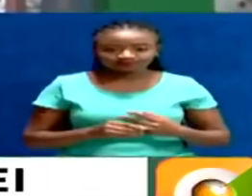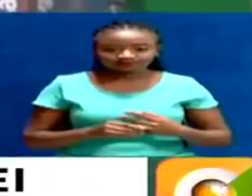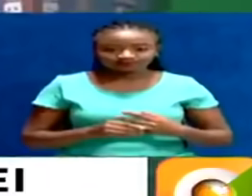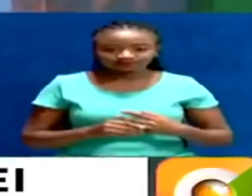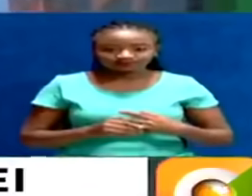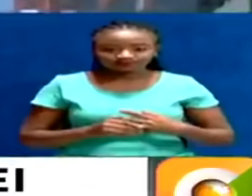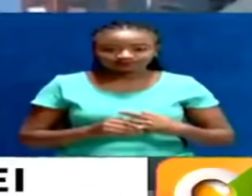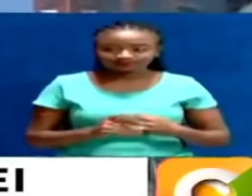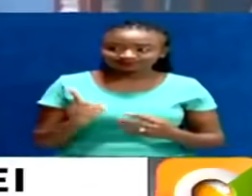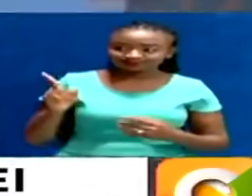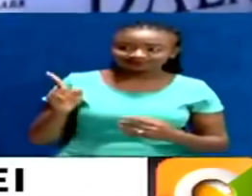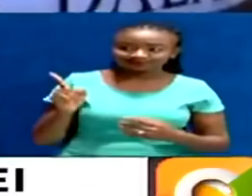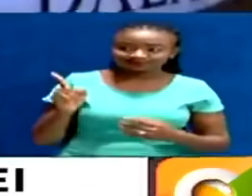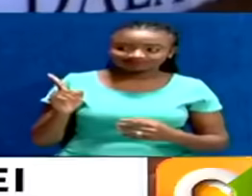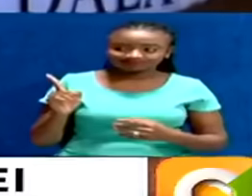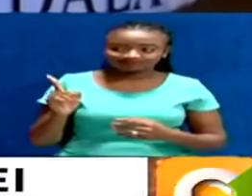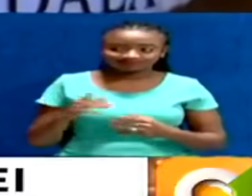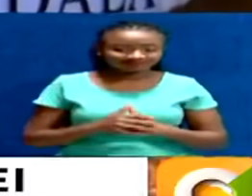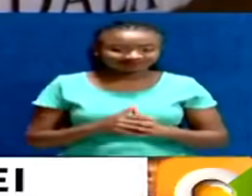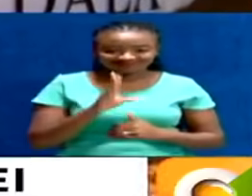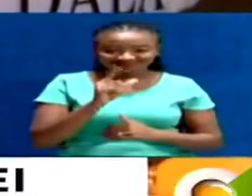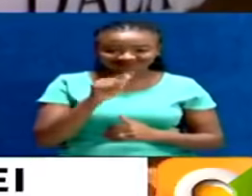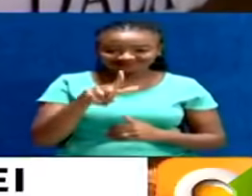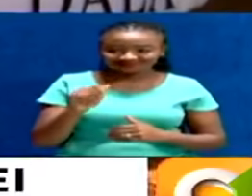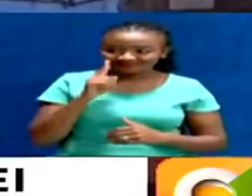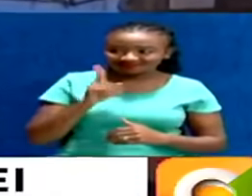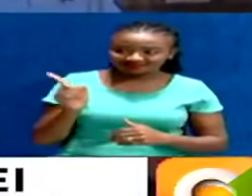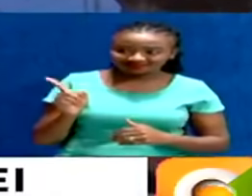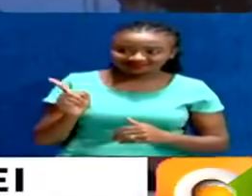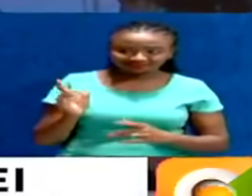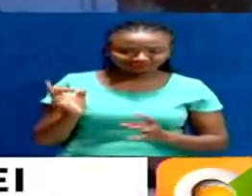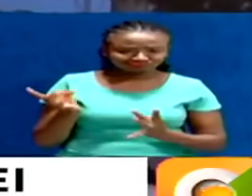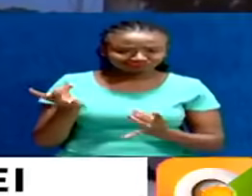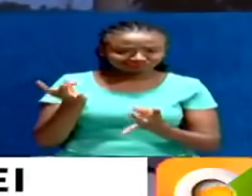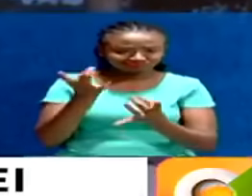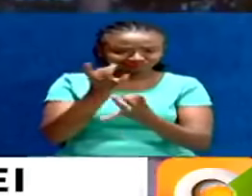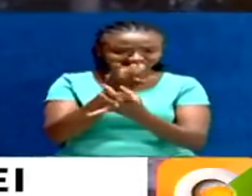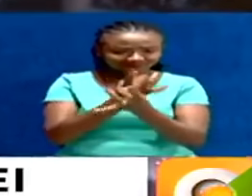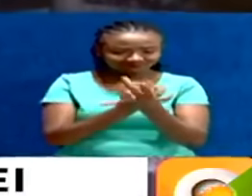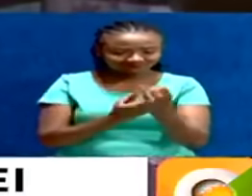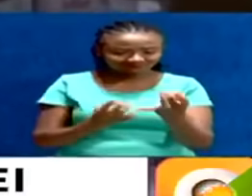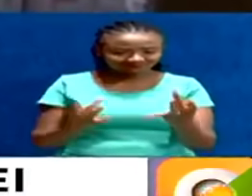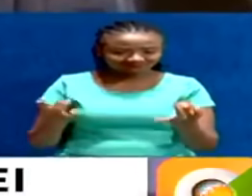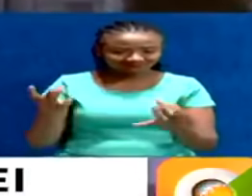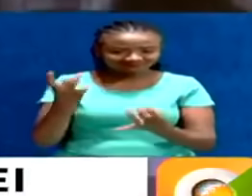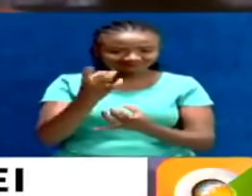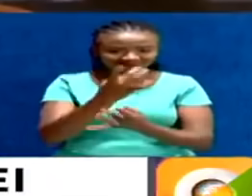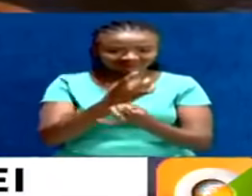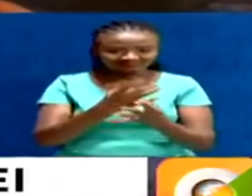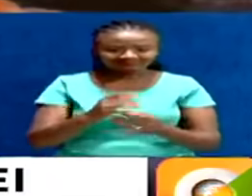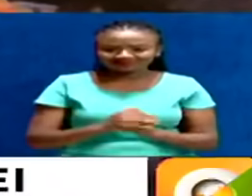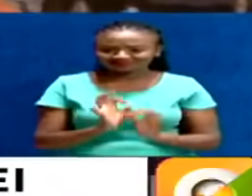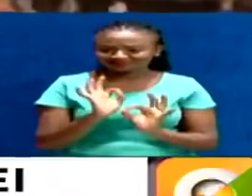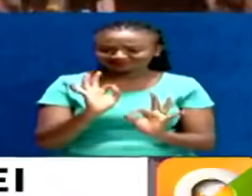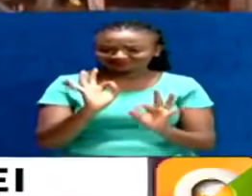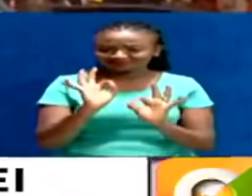Waruaki Dala, haya ndiyo makaribisho unakumbana nayo unapoingia mji wa Kisumu. Kila mahali